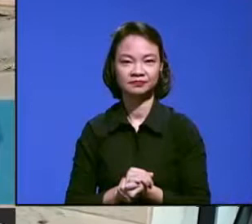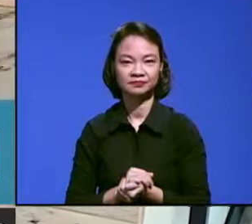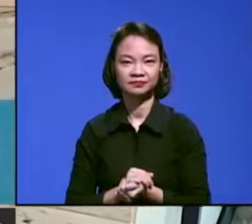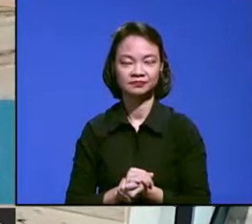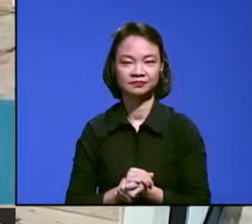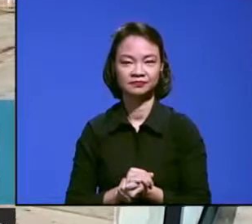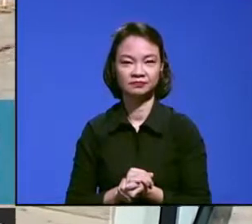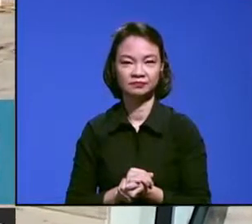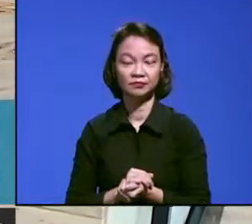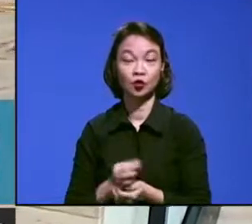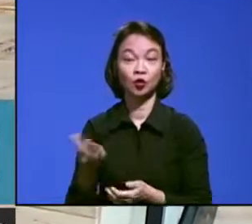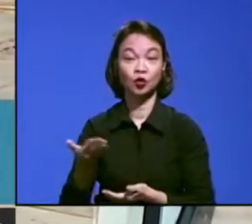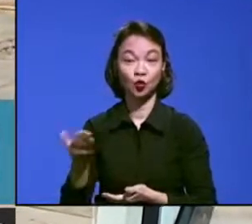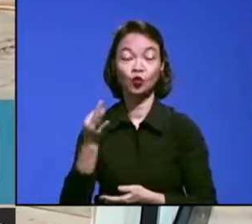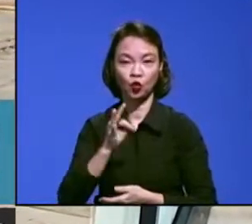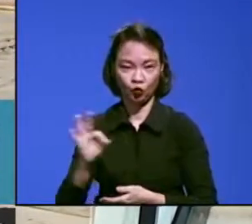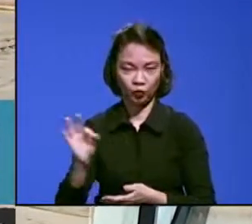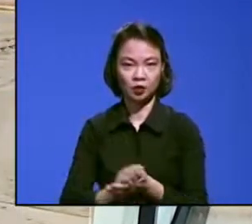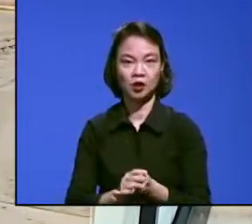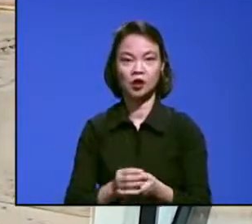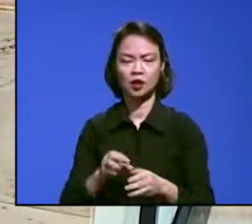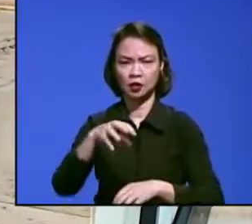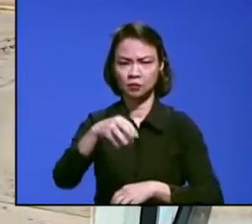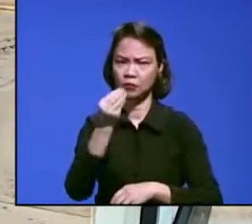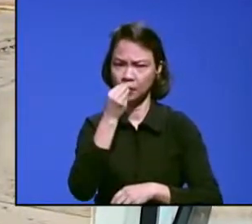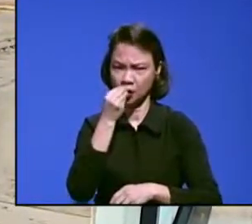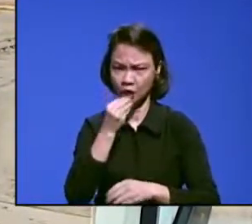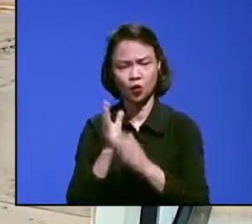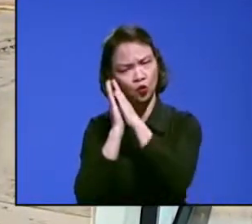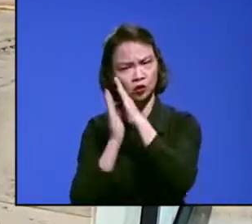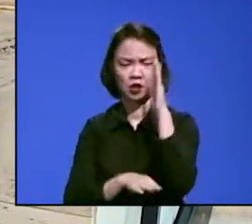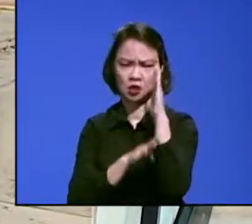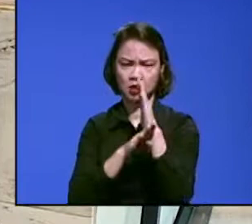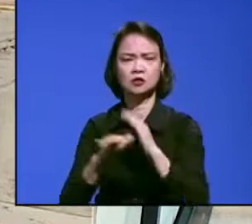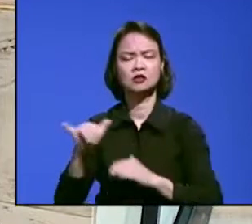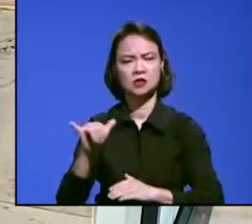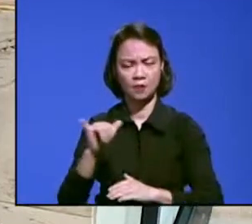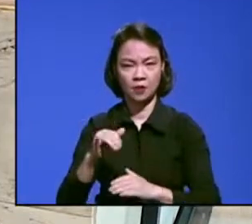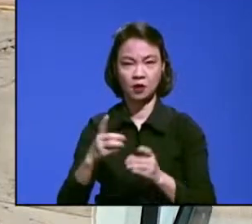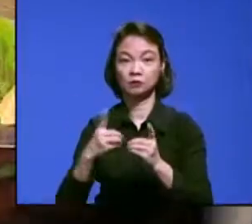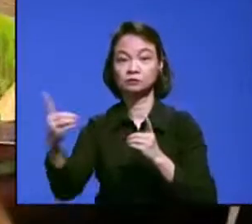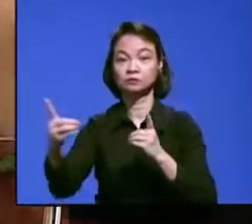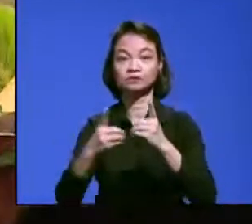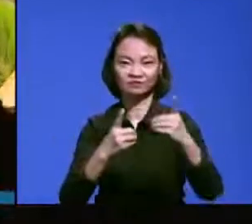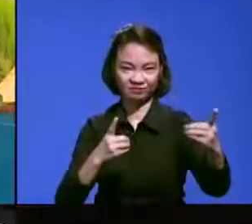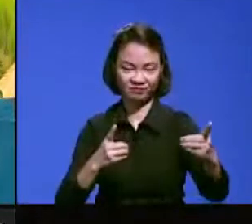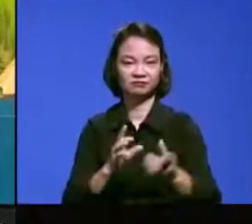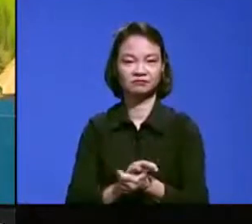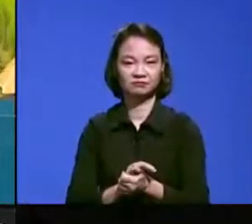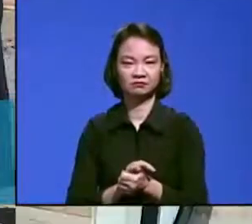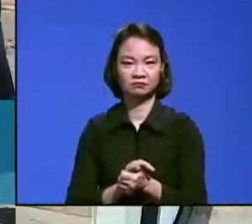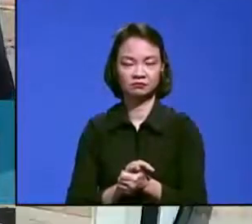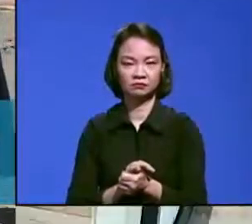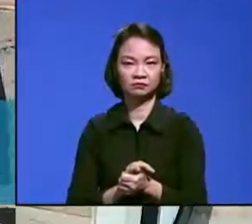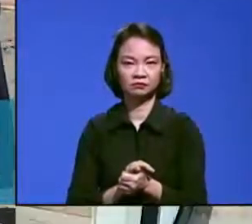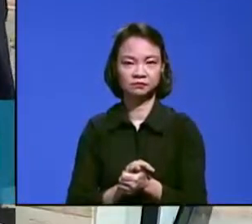Dalam kondisi new normal yang baru, di restoran, hotel sebetulnya mirip-mirip saja. Selain dibedakan jarak, ada tambahan lain yakni sneeze guard.